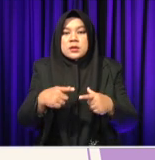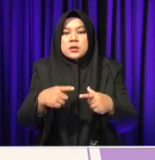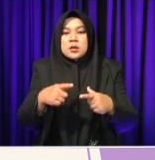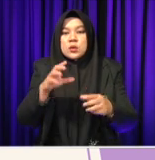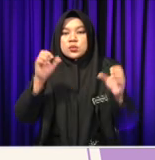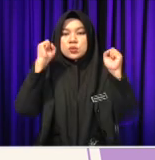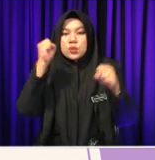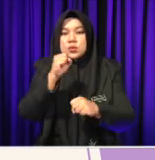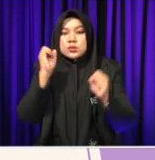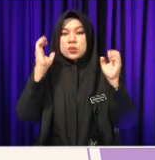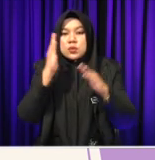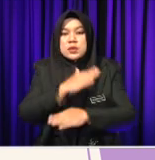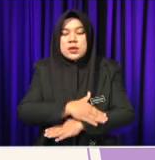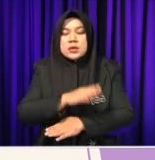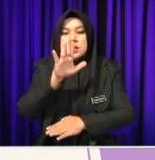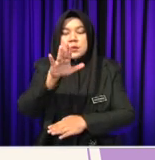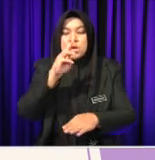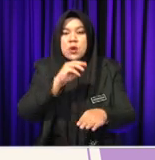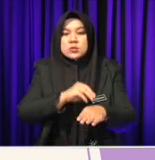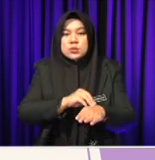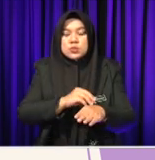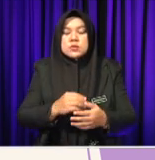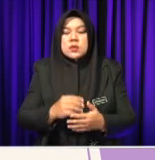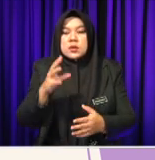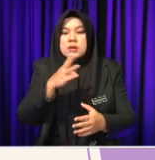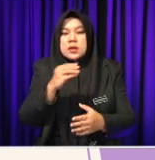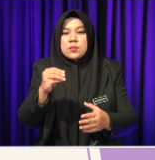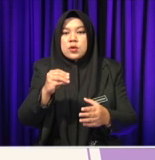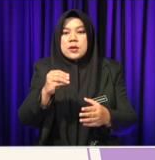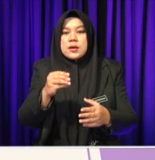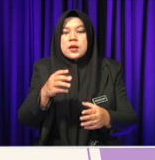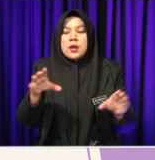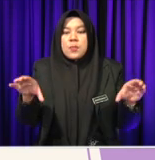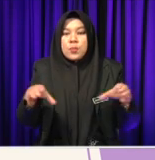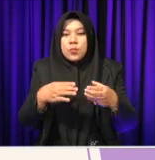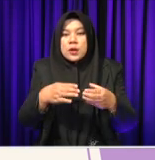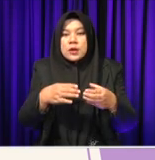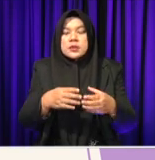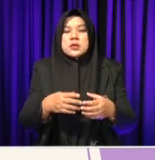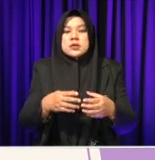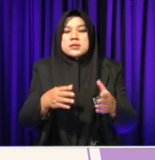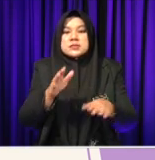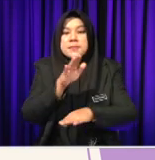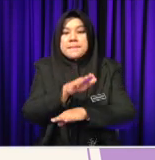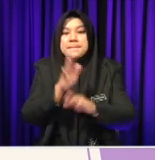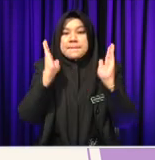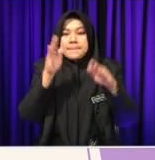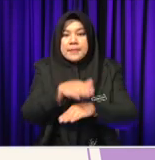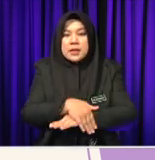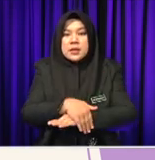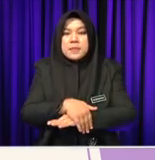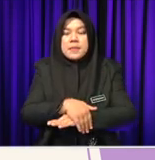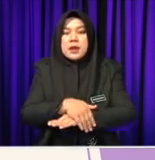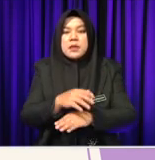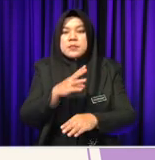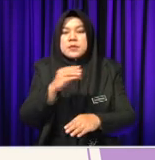l lima waktu adalah ibadah yang wajib kemudian seseorang Tu juga melaksanakan qiamulail membaca al-quran dan juga